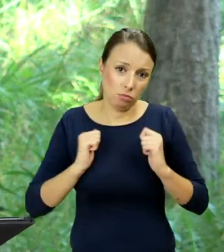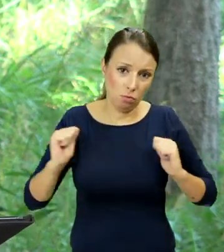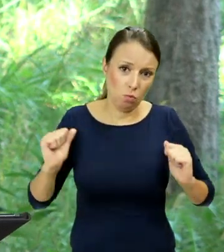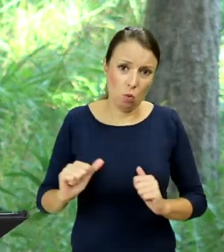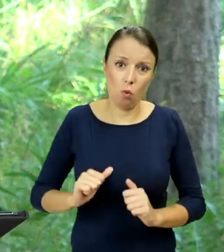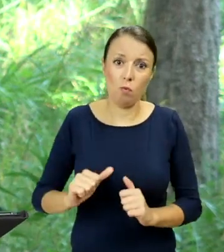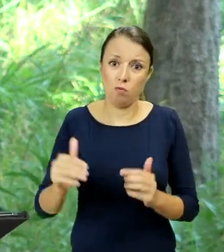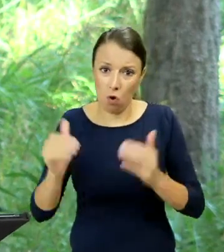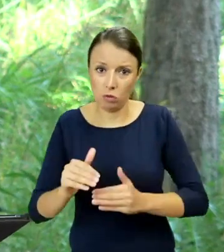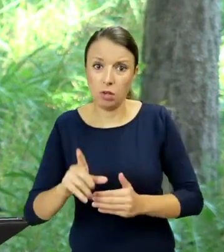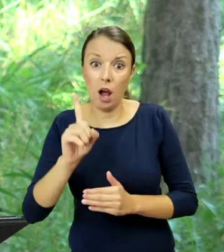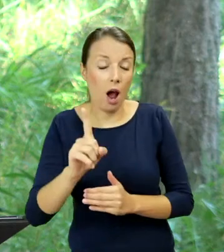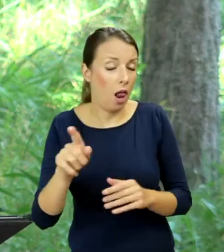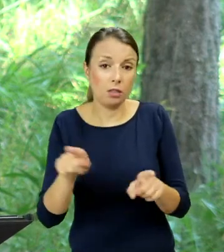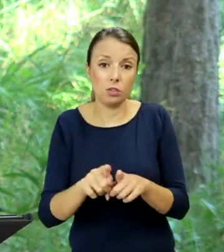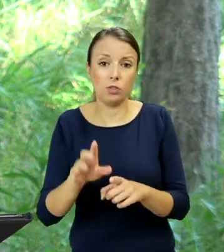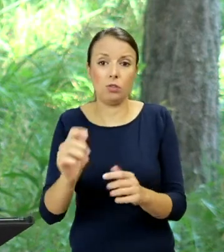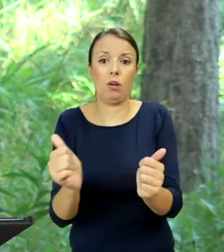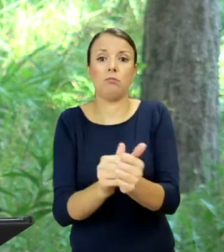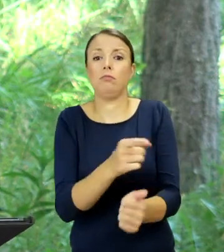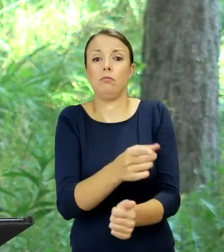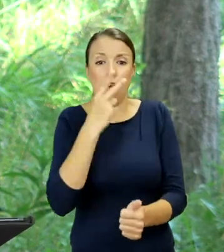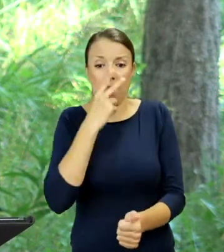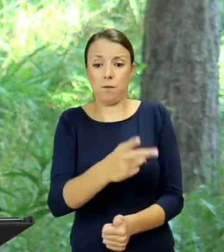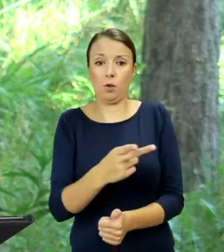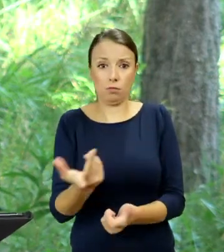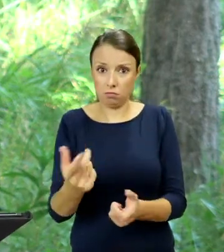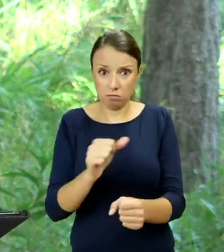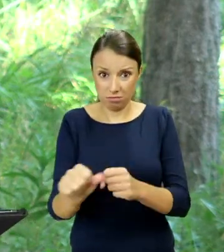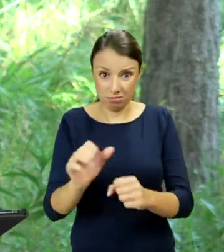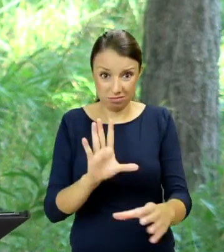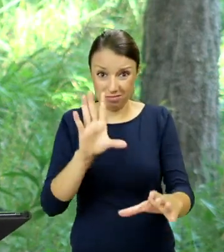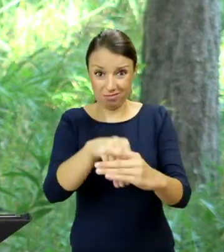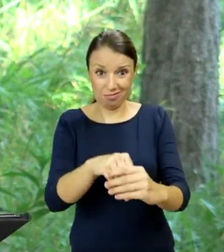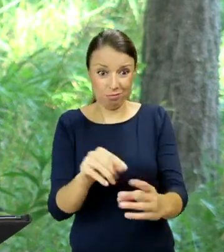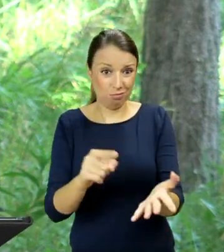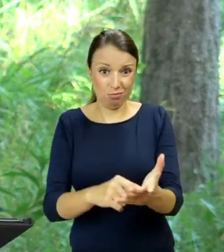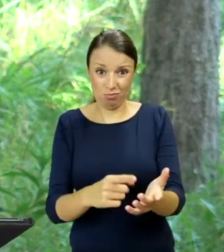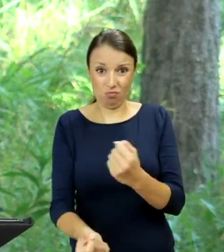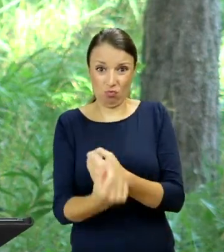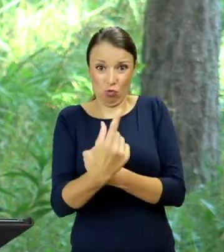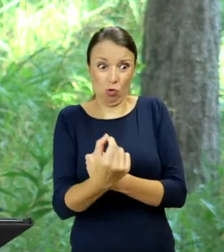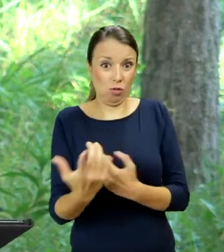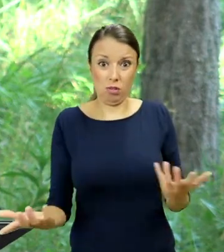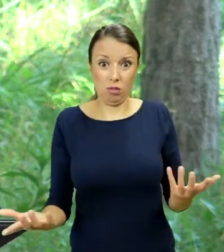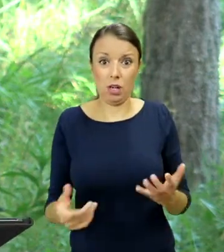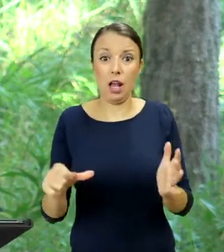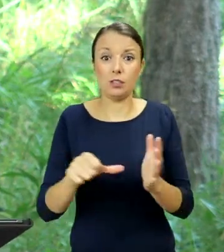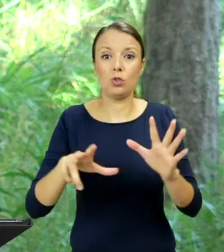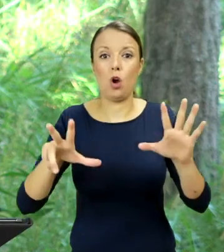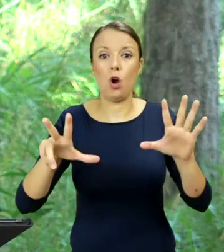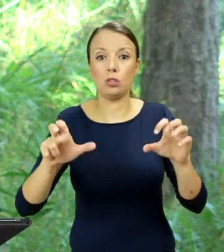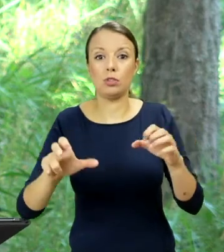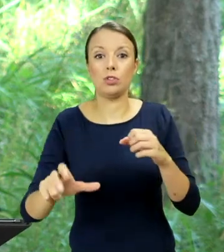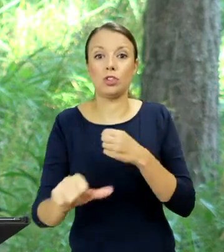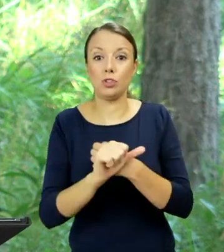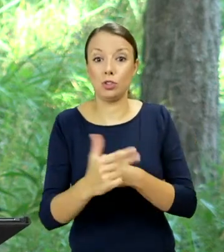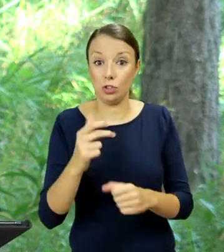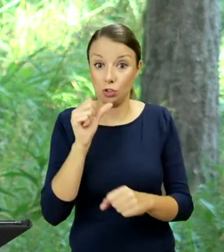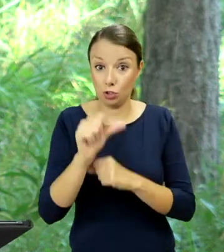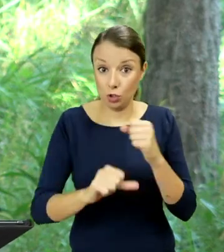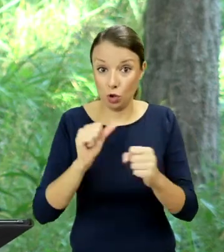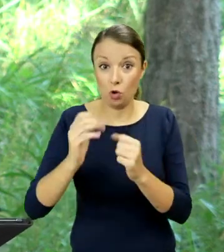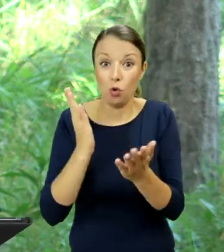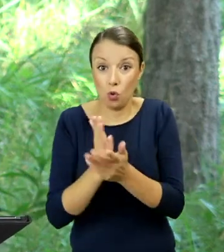ta jej obecność była raczej traktowana jak wyjątek potwierdzający regułę, a w 1863 już w